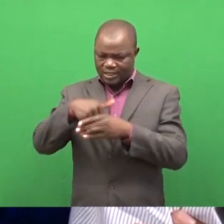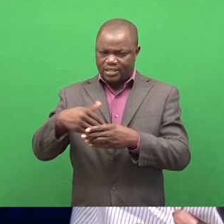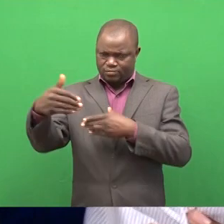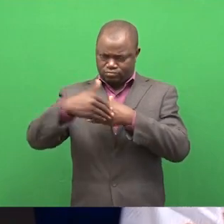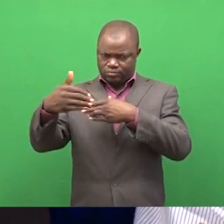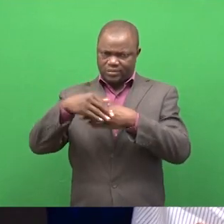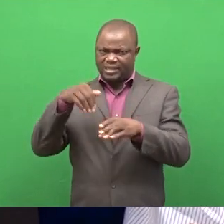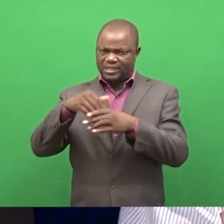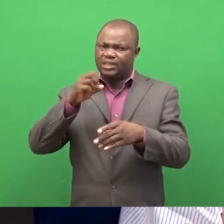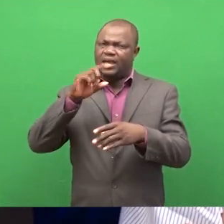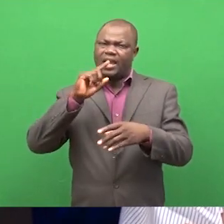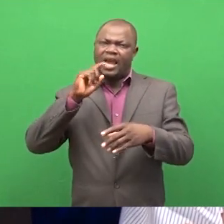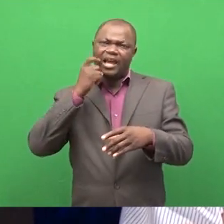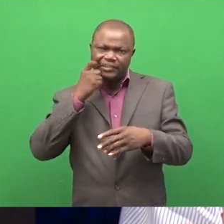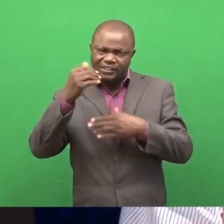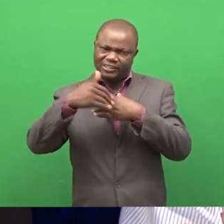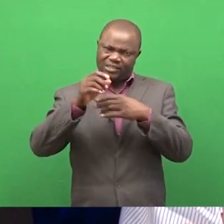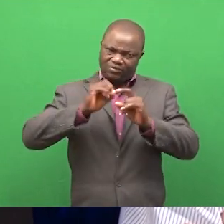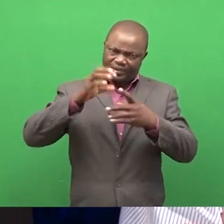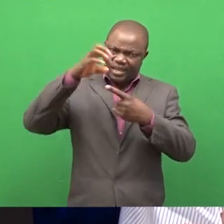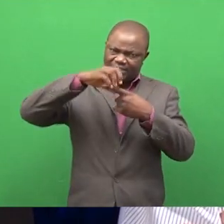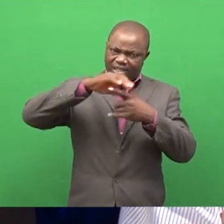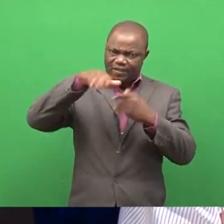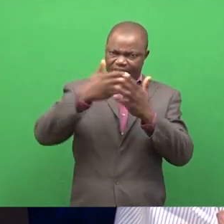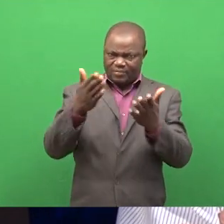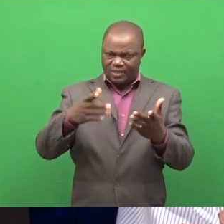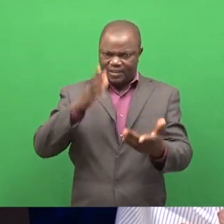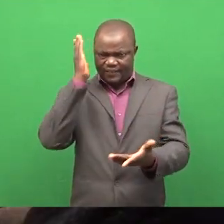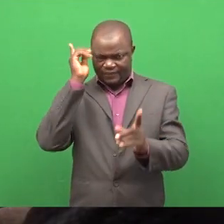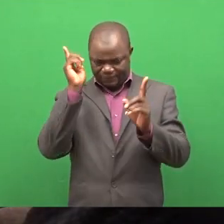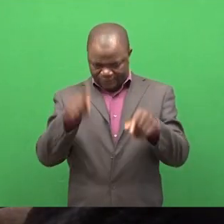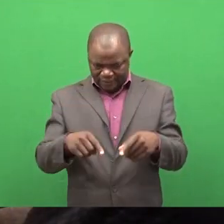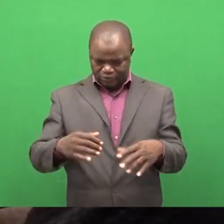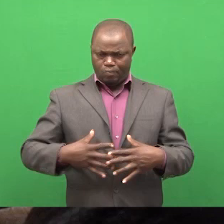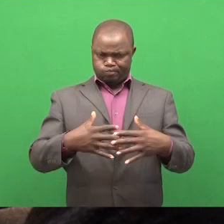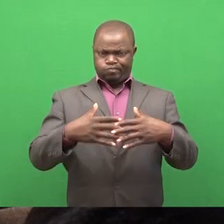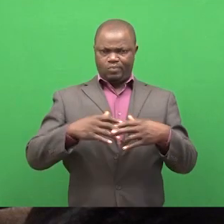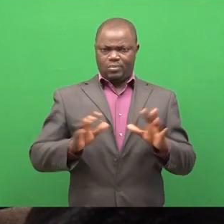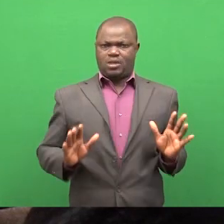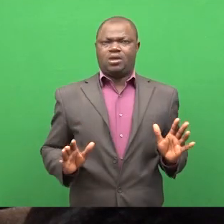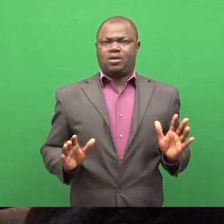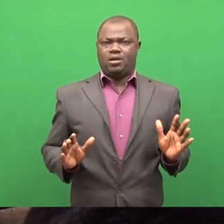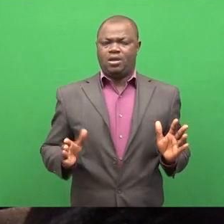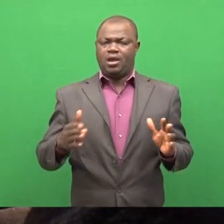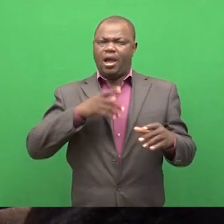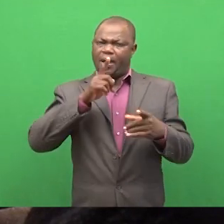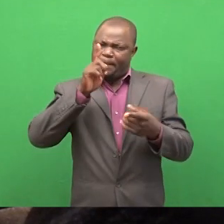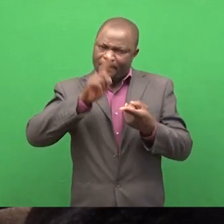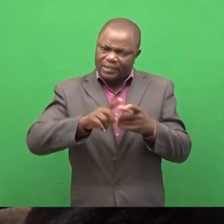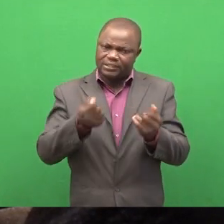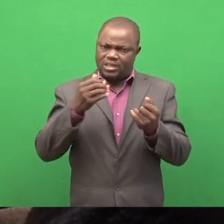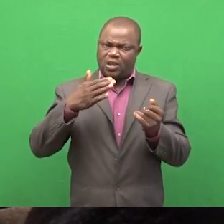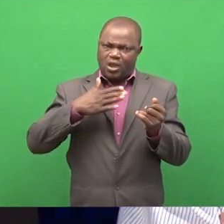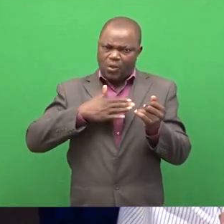pazvirwere zvepabonde nekuzvidzivirira kubva kukurumidza kuita nhumbu kana zvichikwanisika nokuti tingaite sei kuti